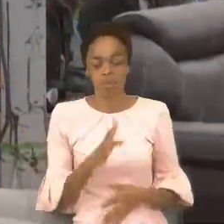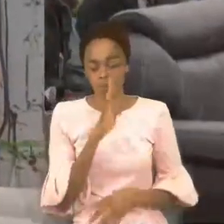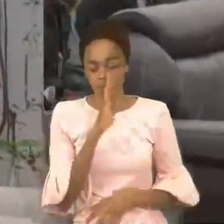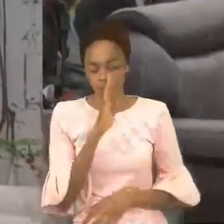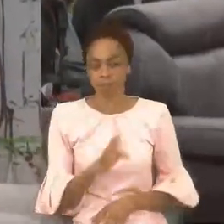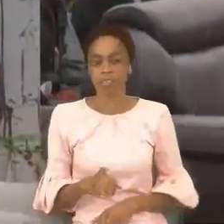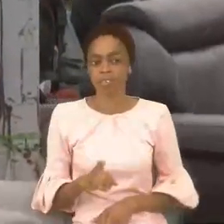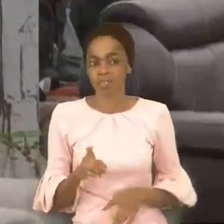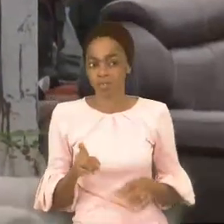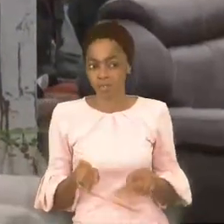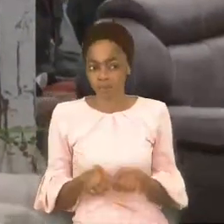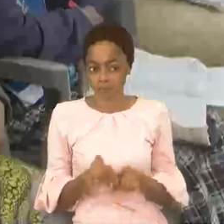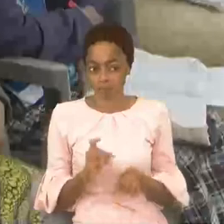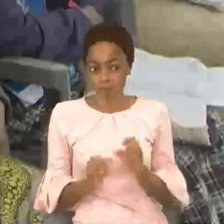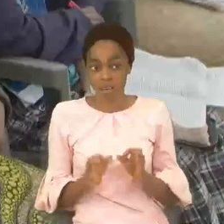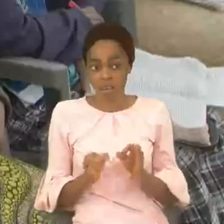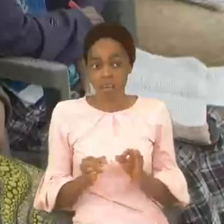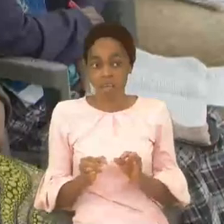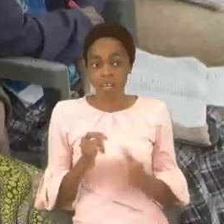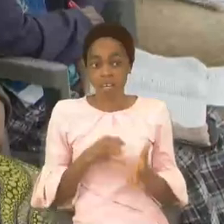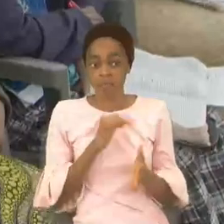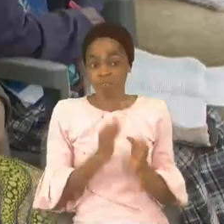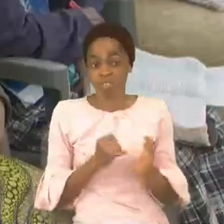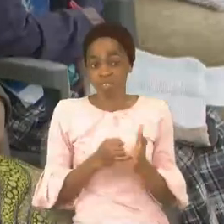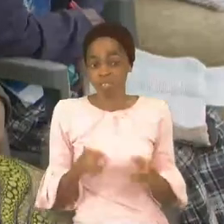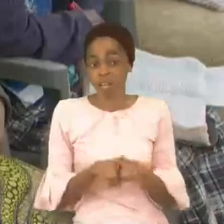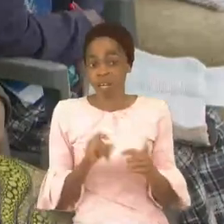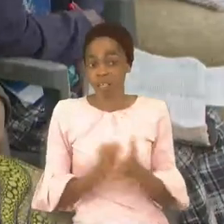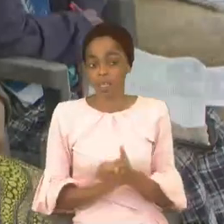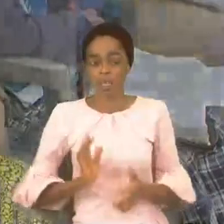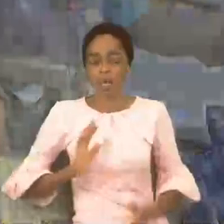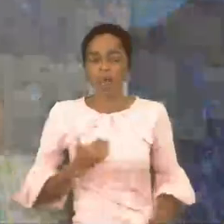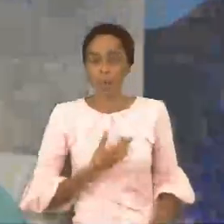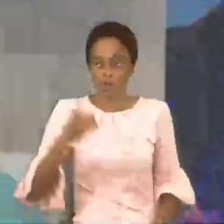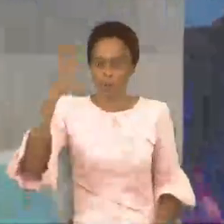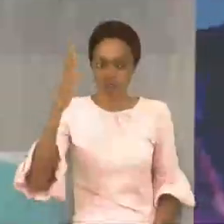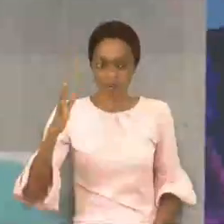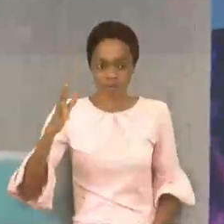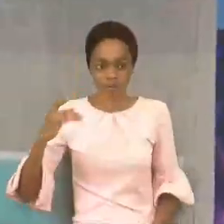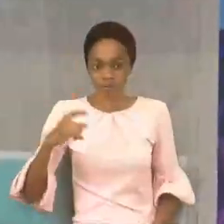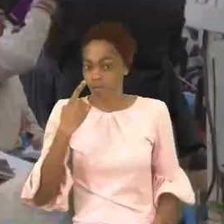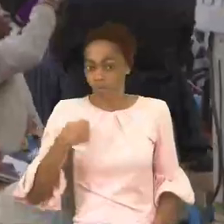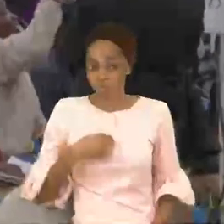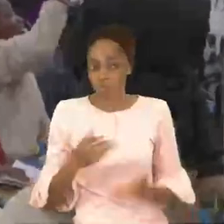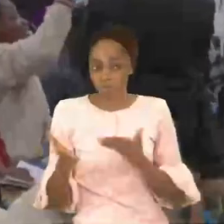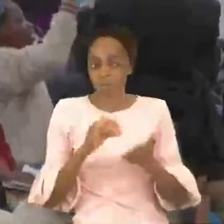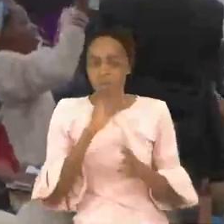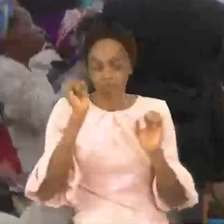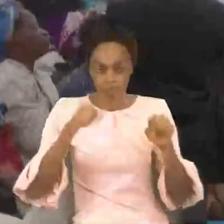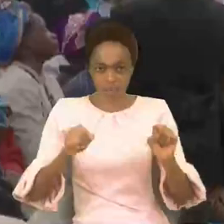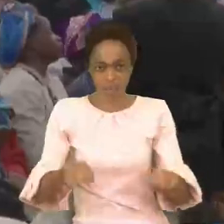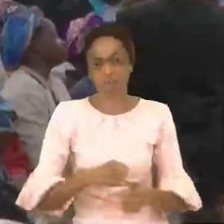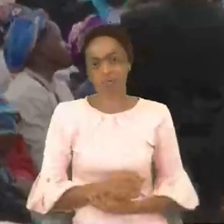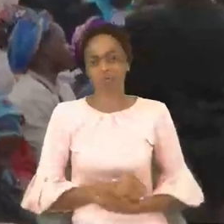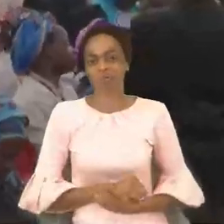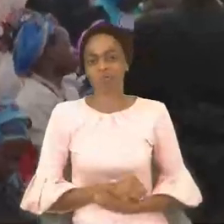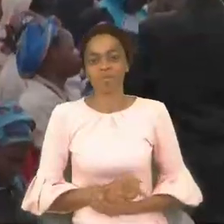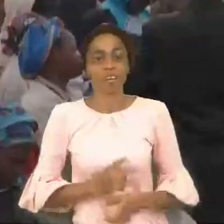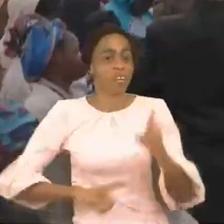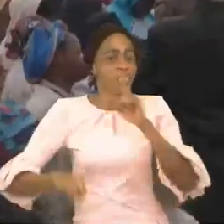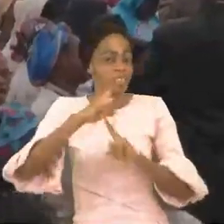Voici, notre Dieu que nous servons est capable. Notre Dieu est capable. Mon